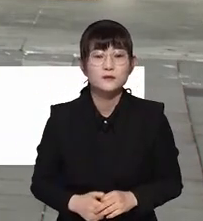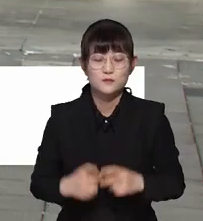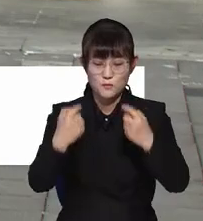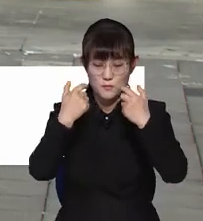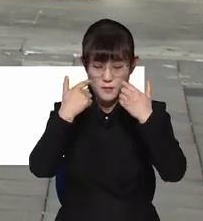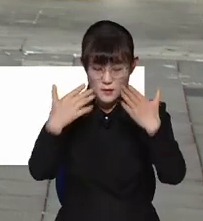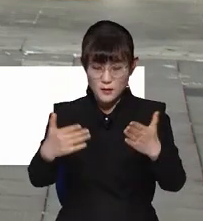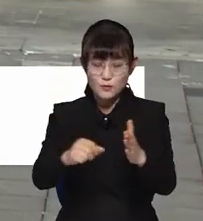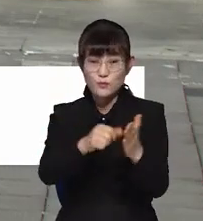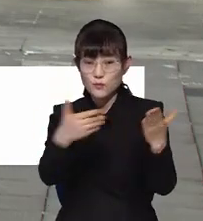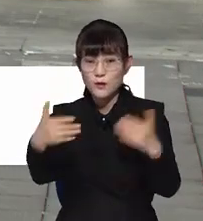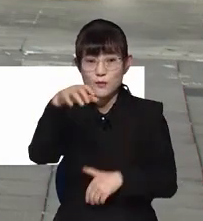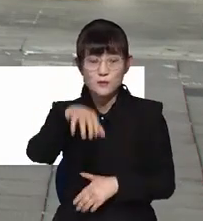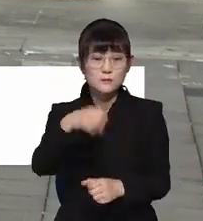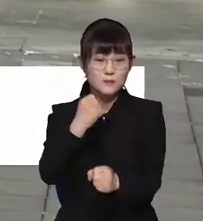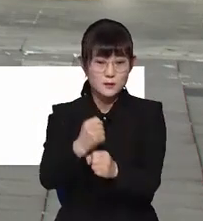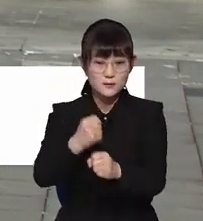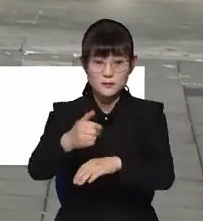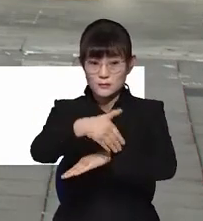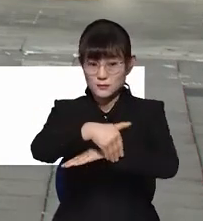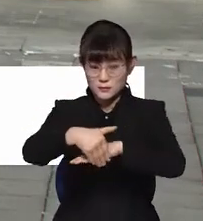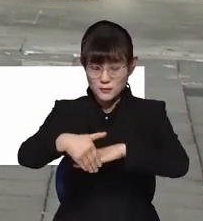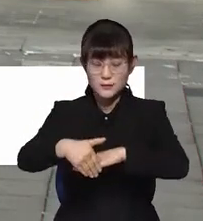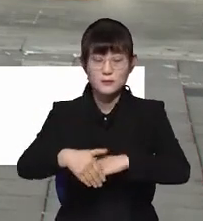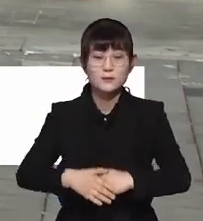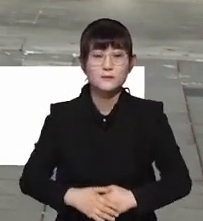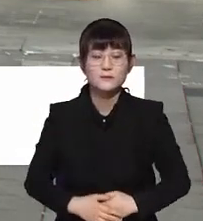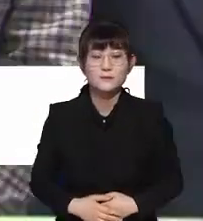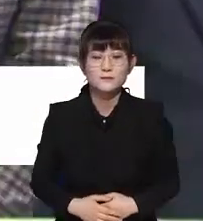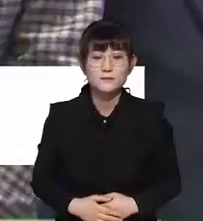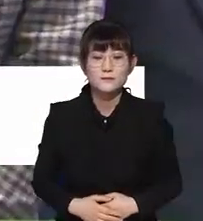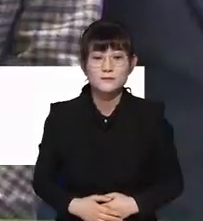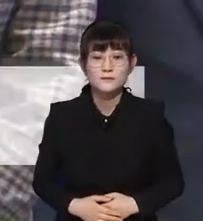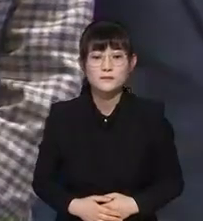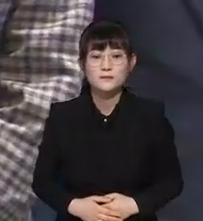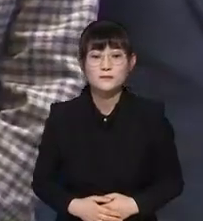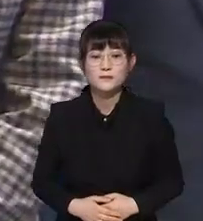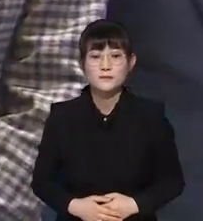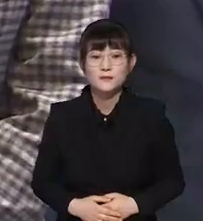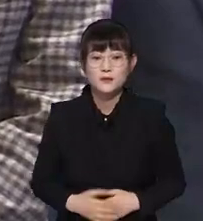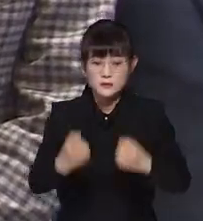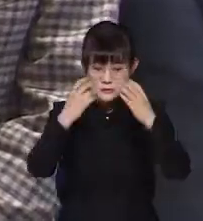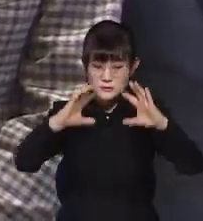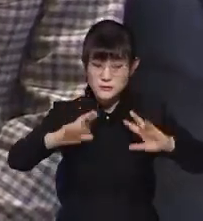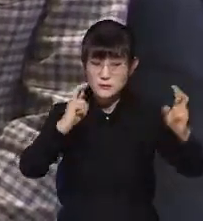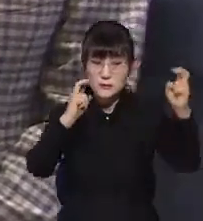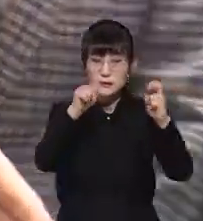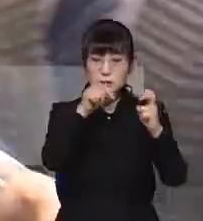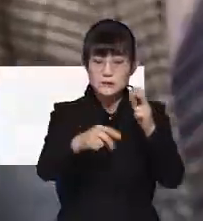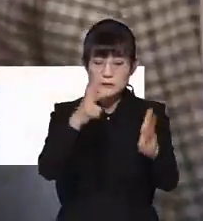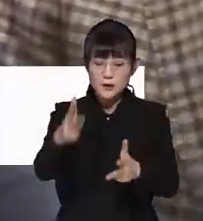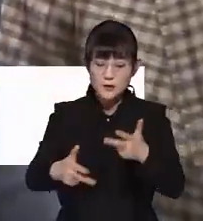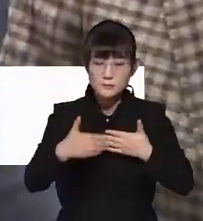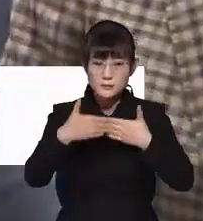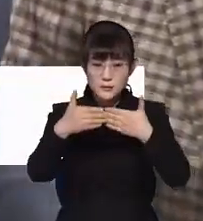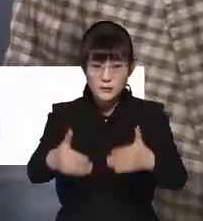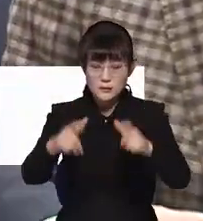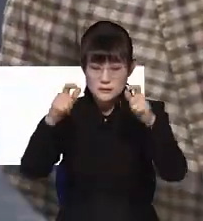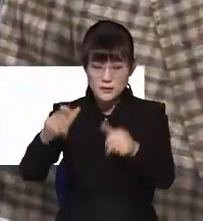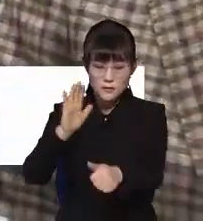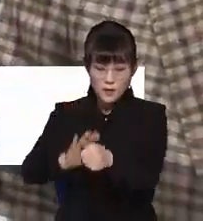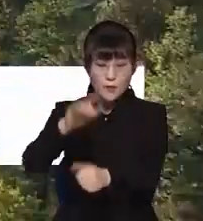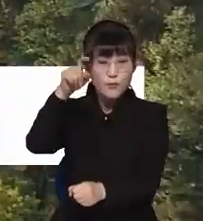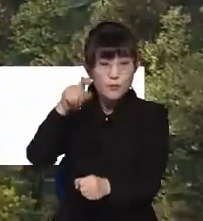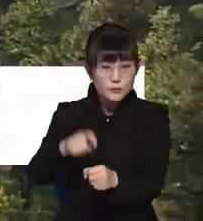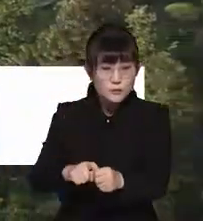지역의 어떤 명소를 만들려고 그런 각오로 오늘 이 자리에 왔습니다. 신세계 프로퍼티는 사업 진행과 지역 기여 등을